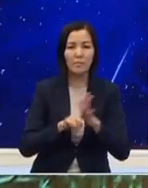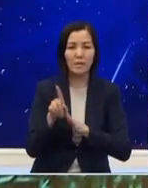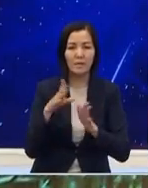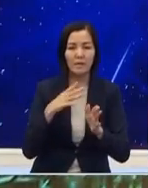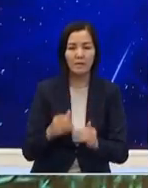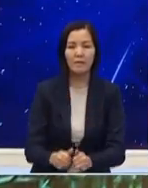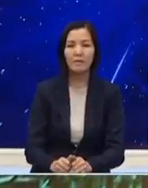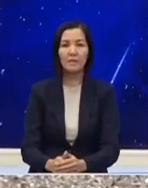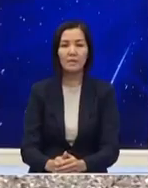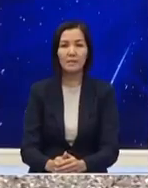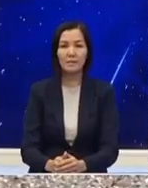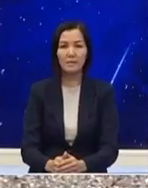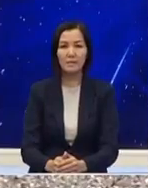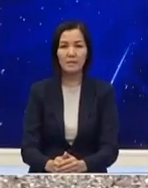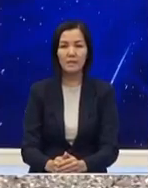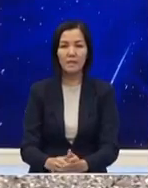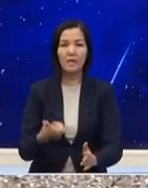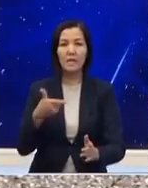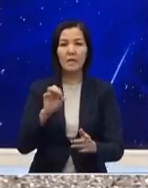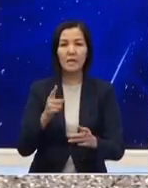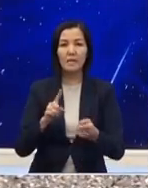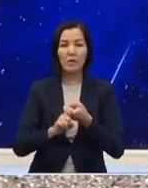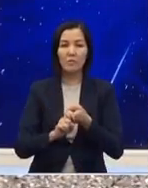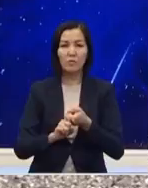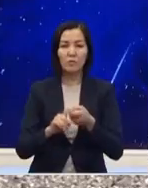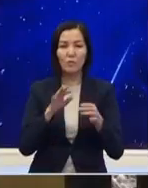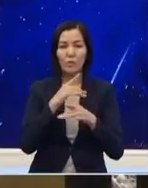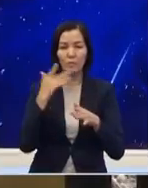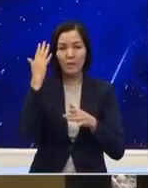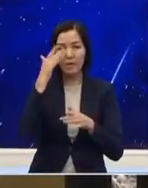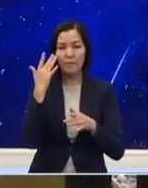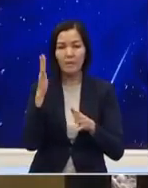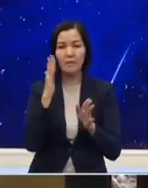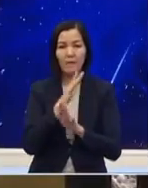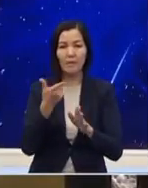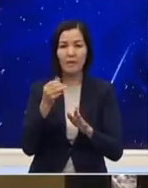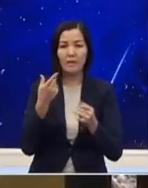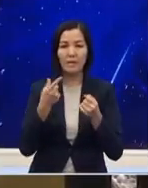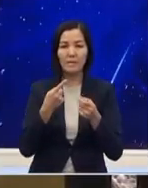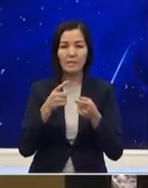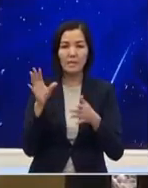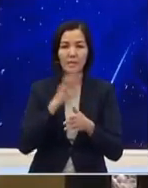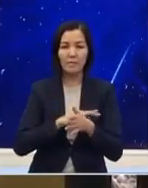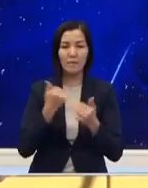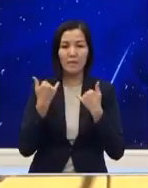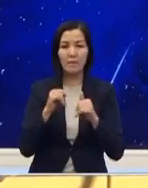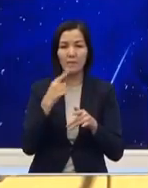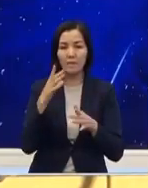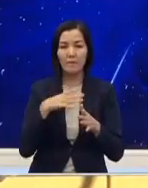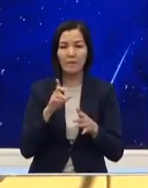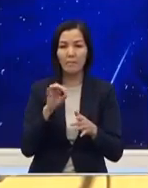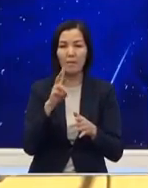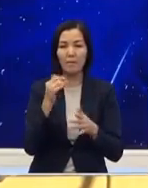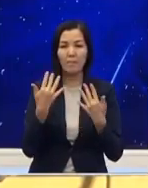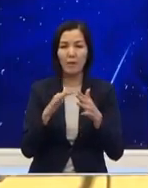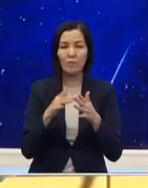бағытталған. Көгілдір отынға қосылу көптің арманы. Қазір табиғи газ тиімділігін халық тамсан айтады. Балпық би ауылының тұрғындары